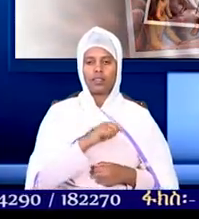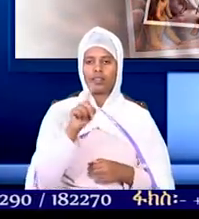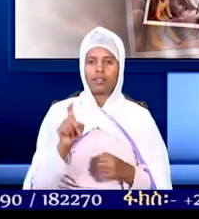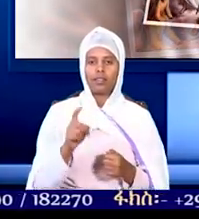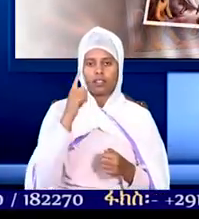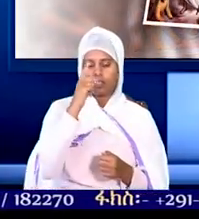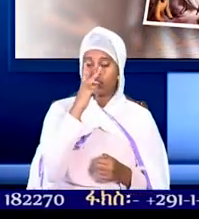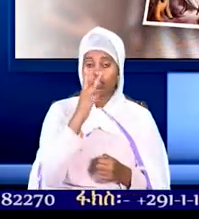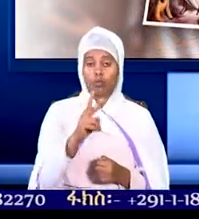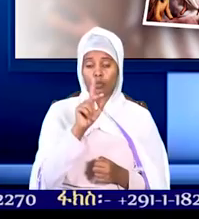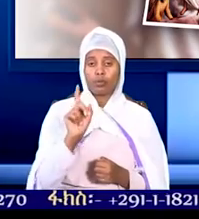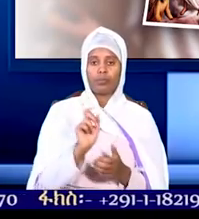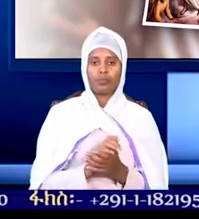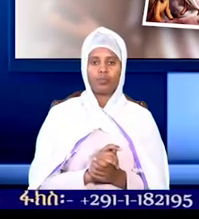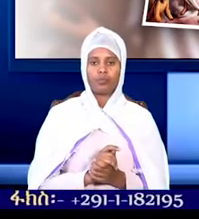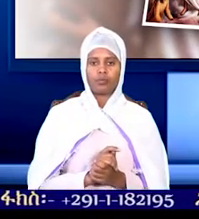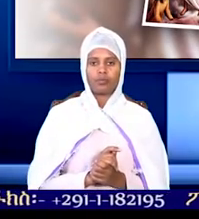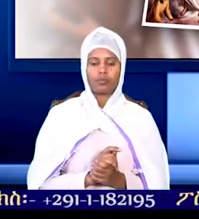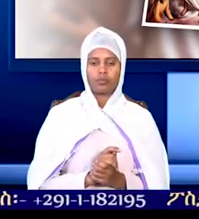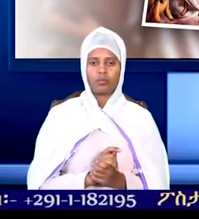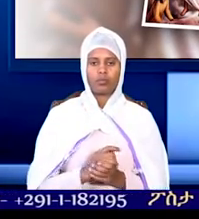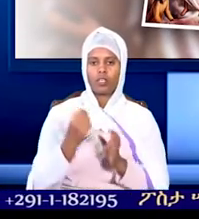ዝዕቅቡ ዝነበሩ ኸዳ ርኦም ሞ ዶ